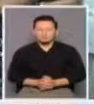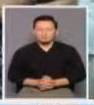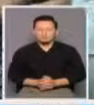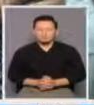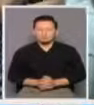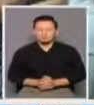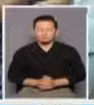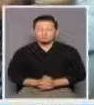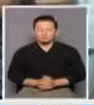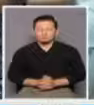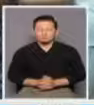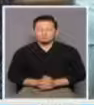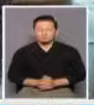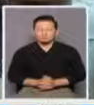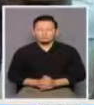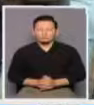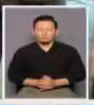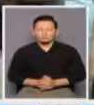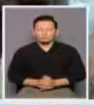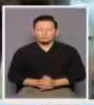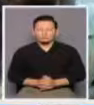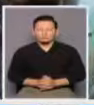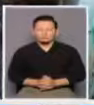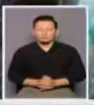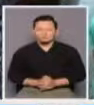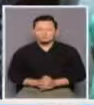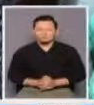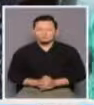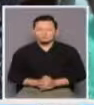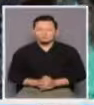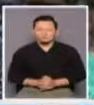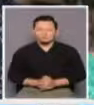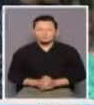бәрін тастады да, мына жақ шетке кетіп қалды ғой.